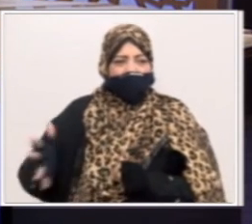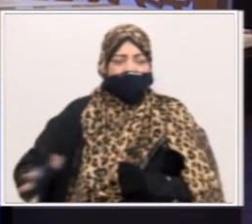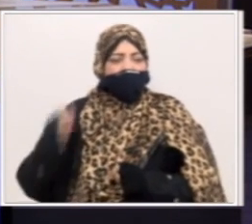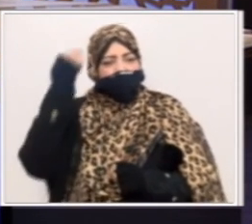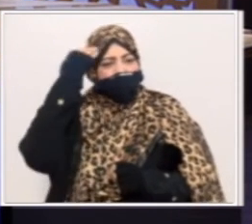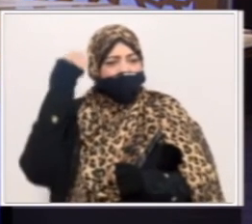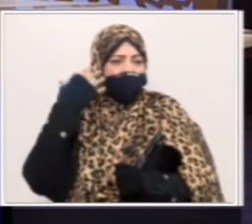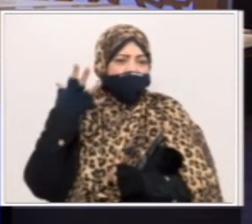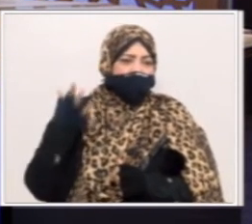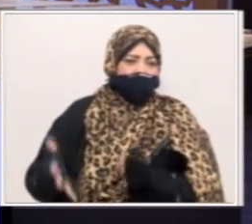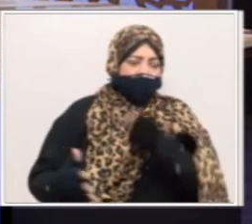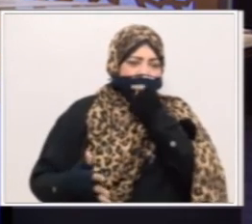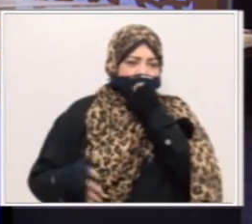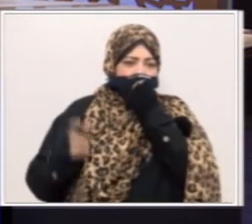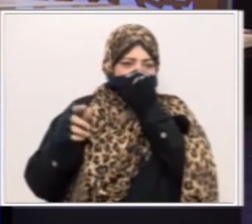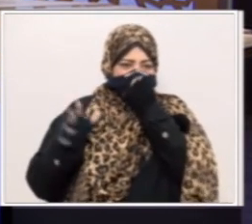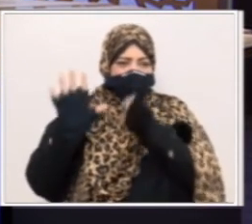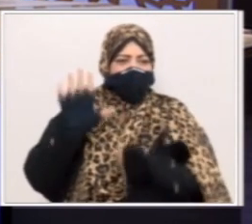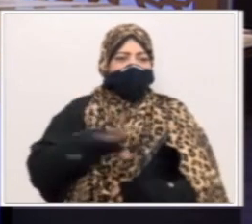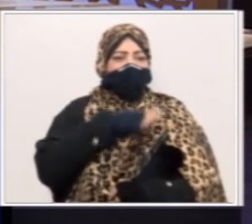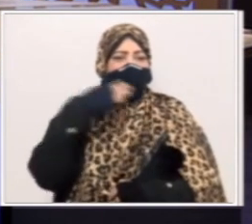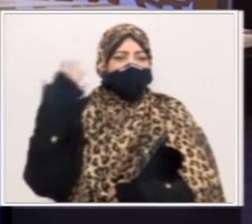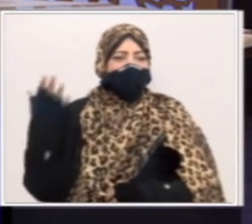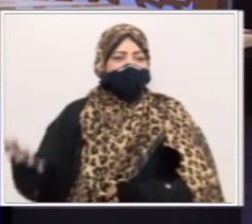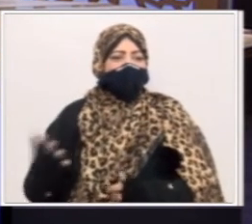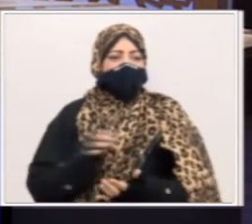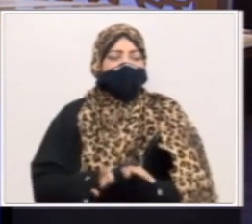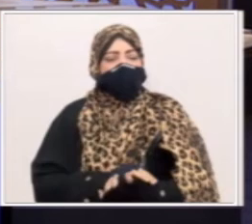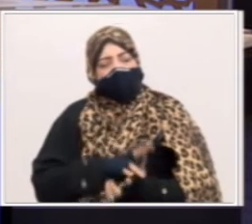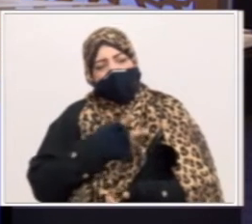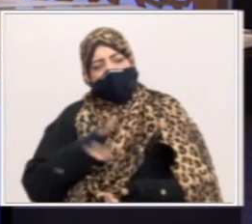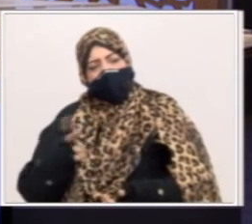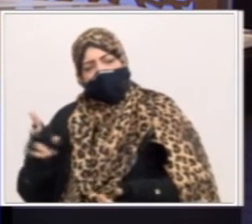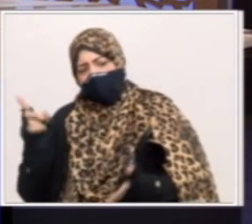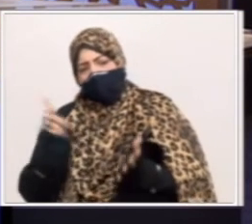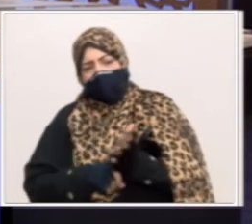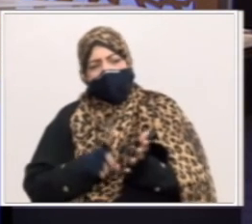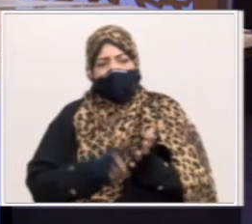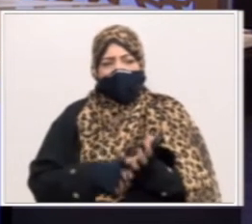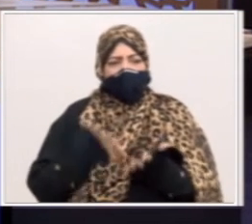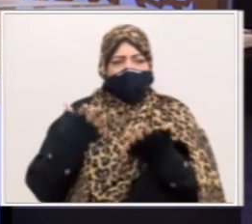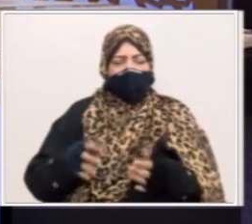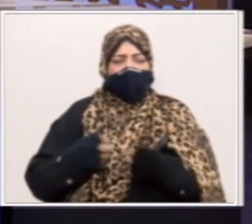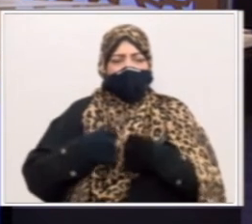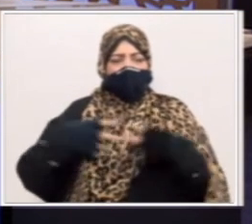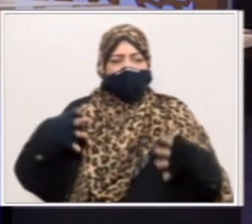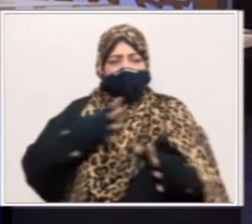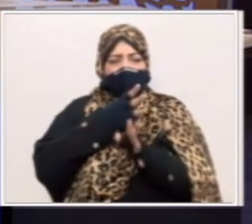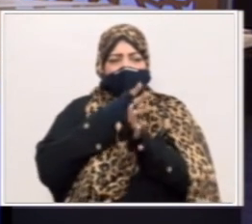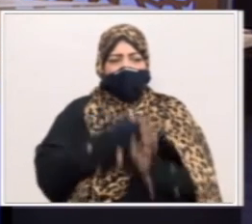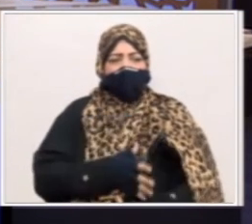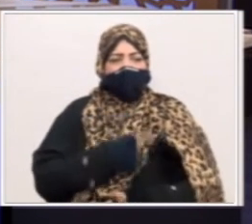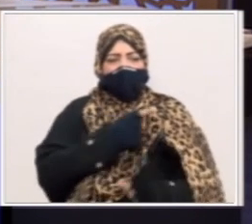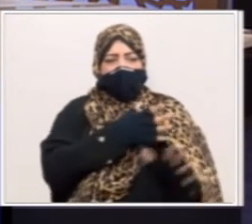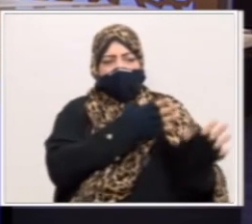وغيرها من الأحكام التي استكملها النبي صلى الله عليه وسلم وبينها في خطبته، فهي معروفة. والخطباء